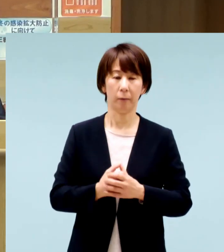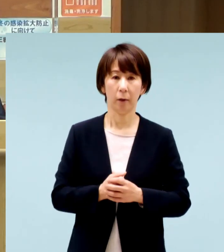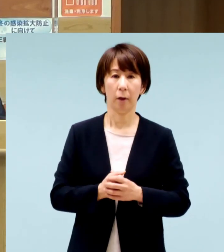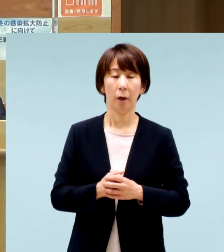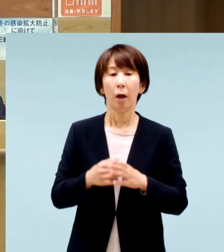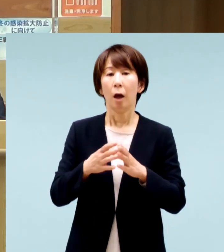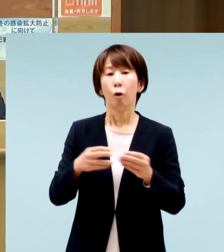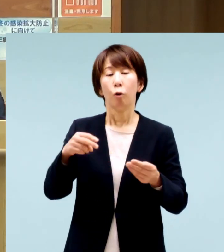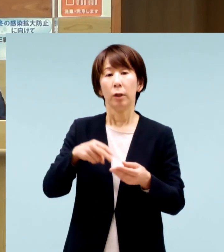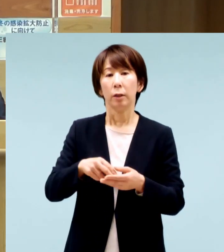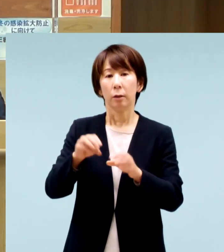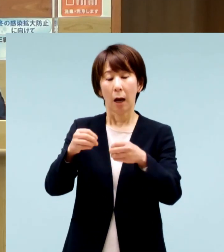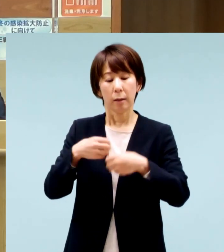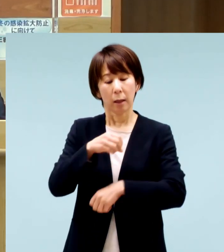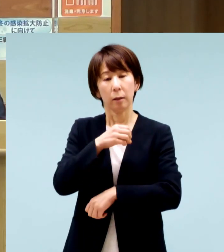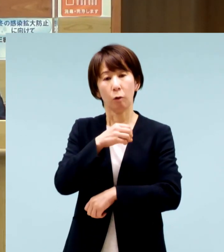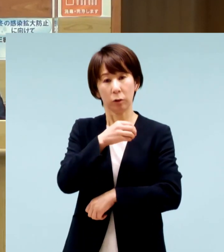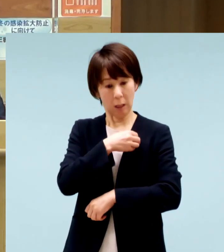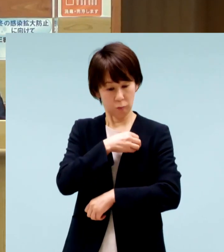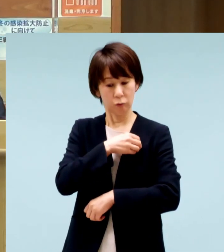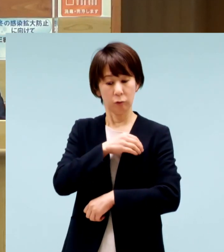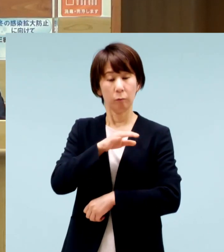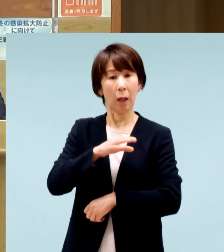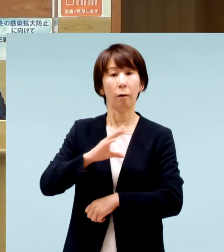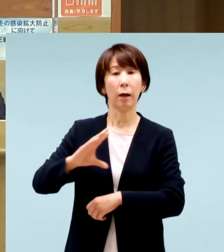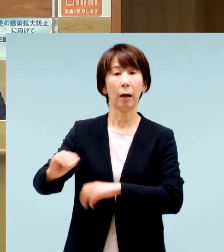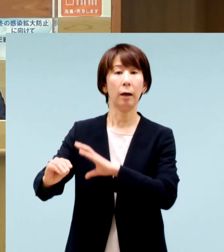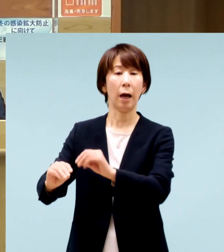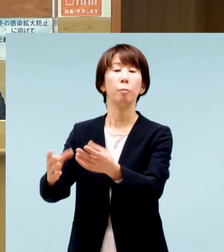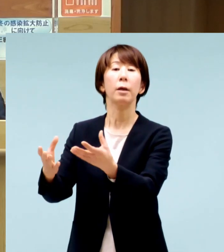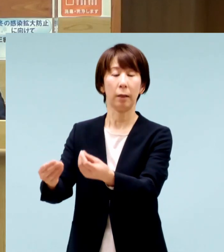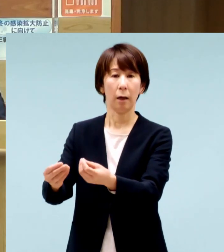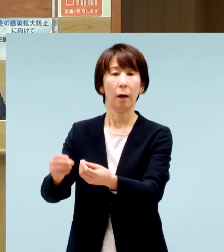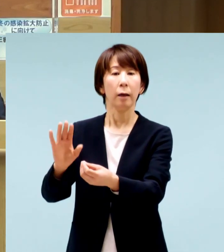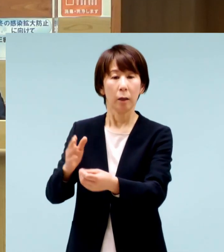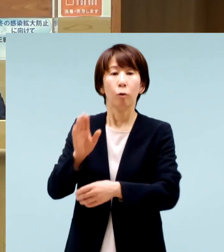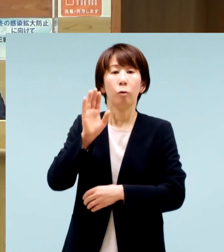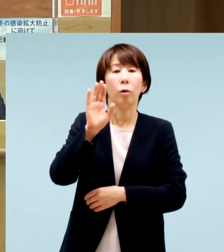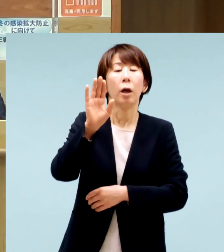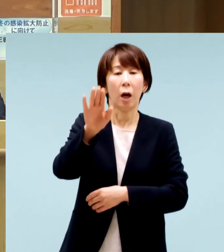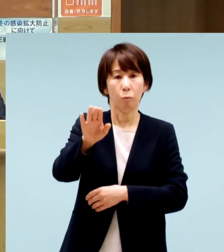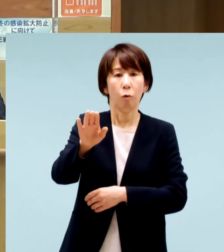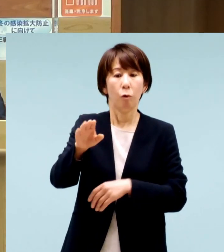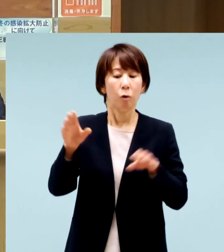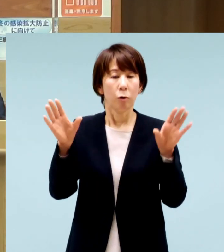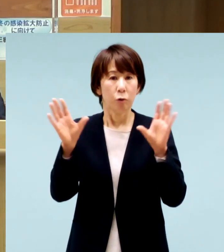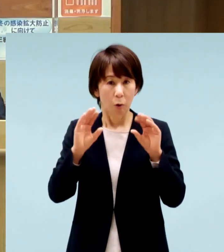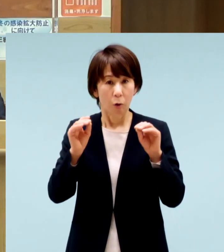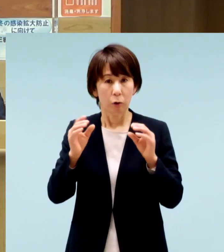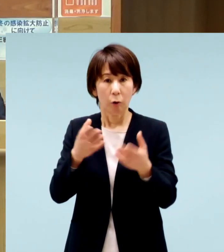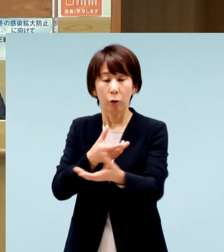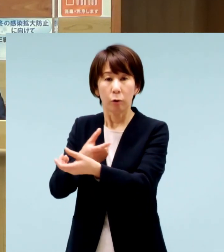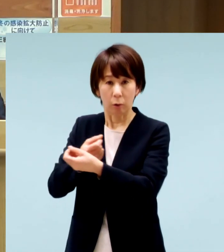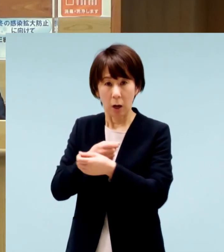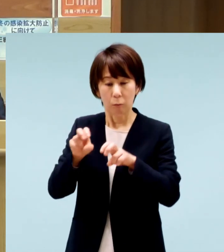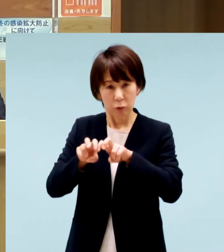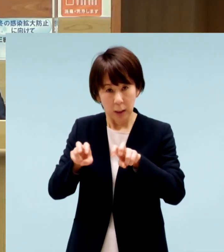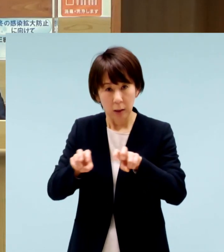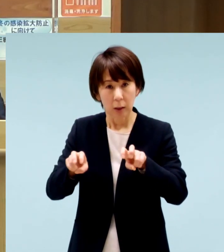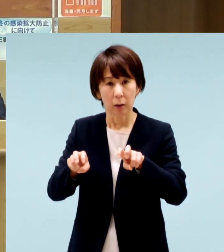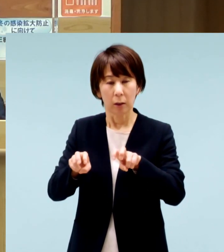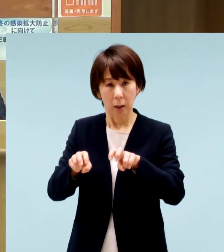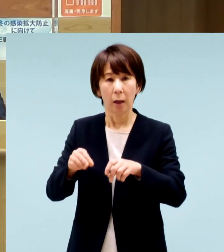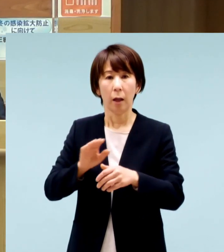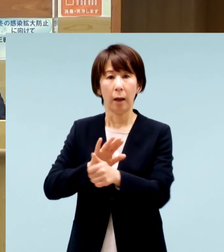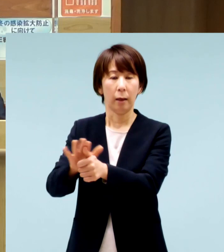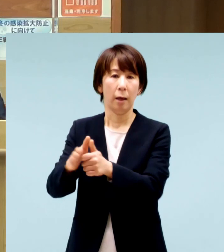ども引き続き分析や情報共有をさせていただきながら対応していきたいと思ってます。